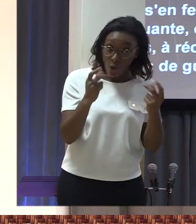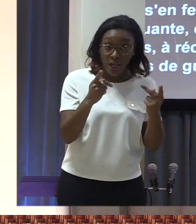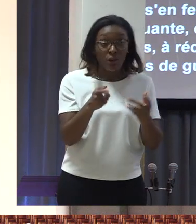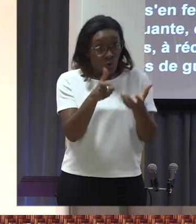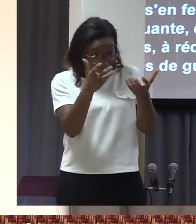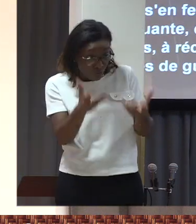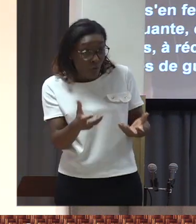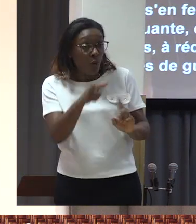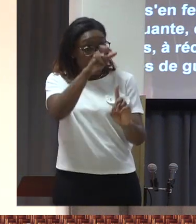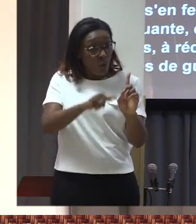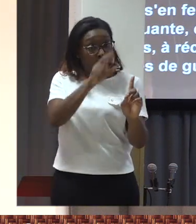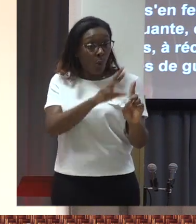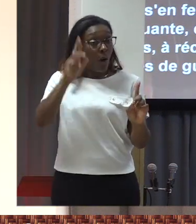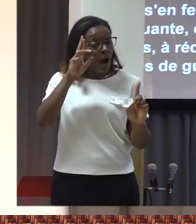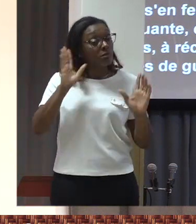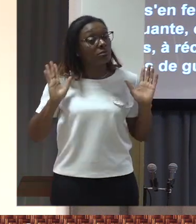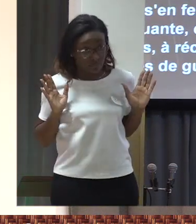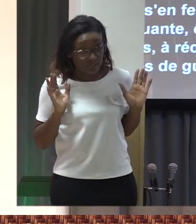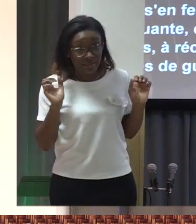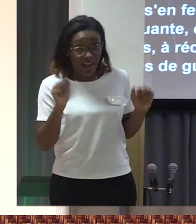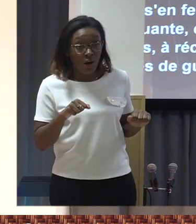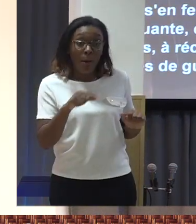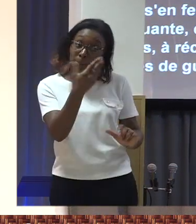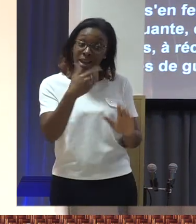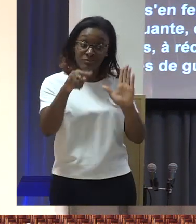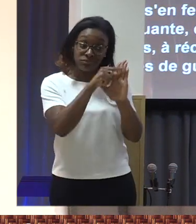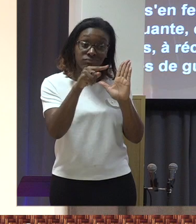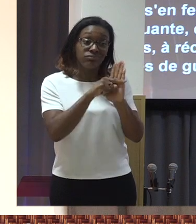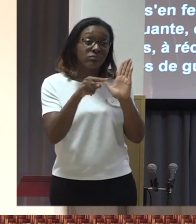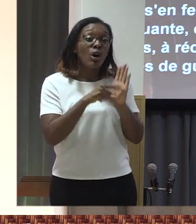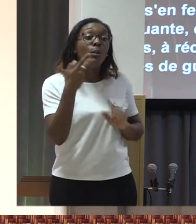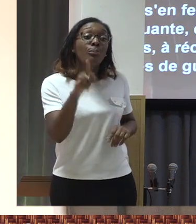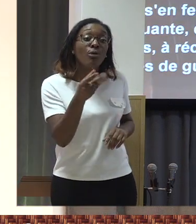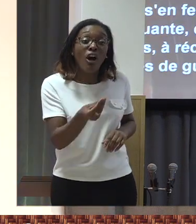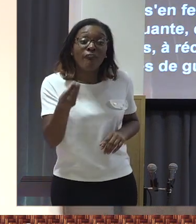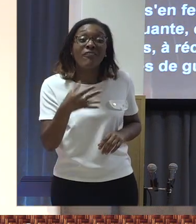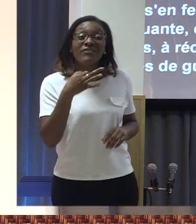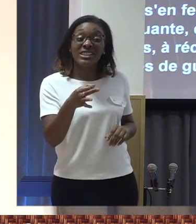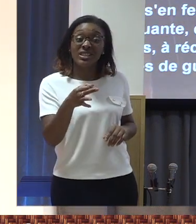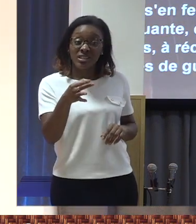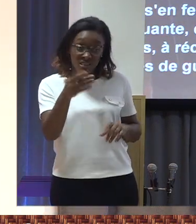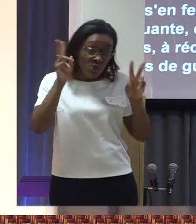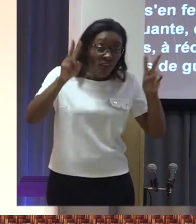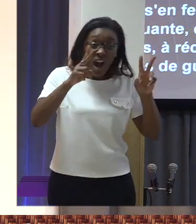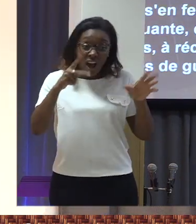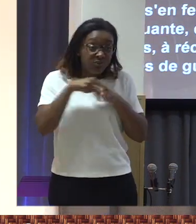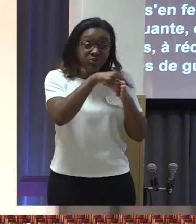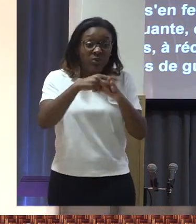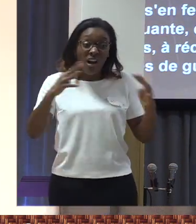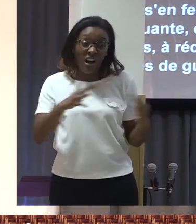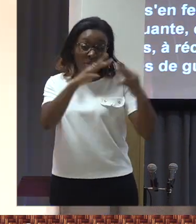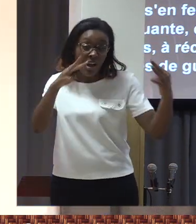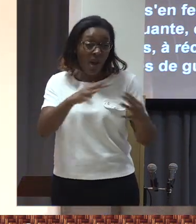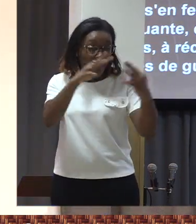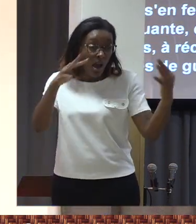Il prendra vos fils et les mettra sur ses chars et parmi ses cavaliers, afin qu'ils courent devant